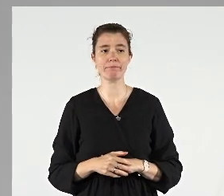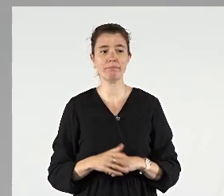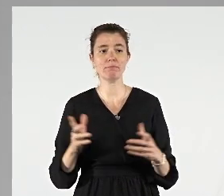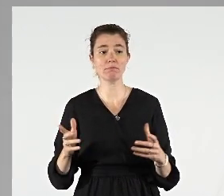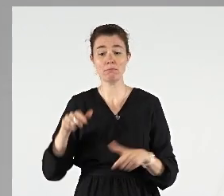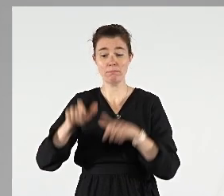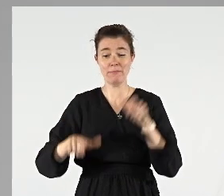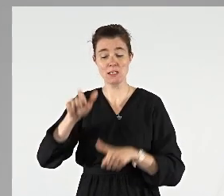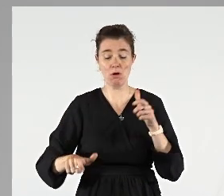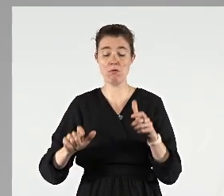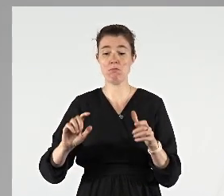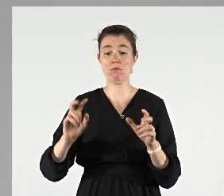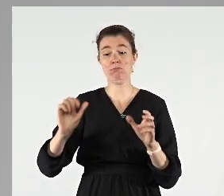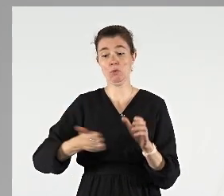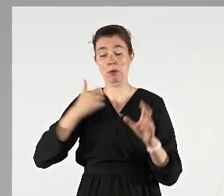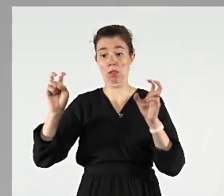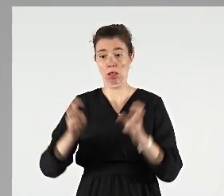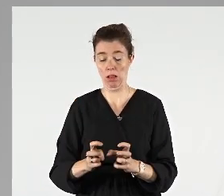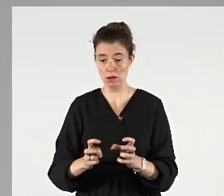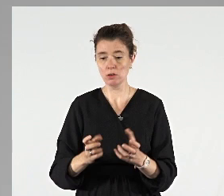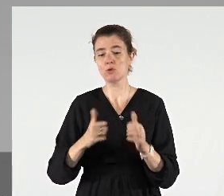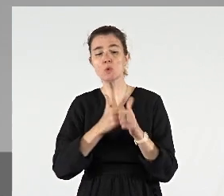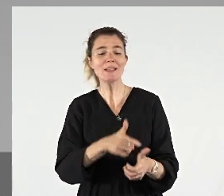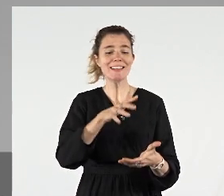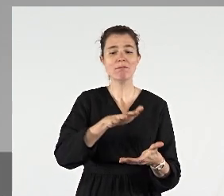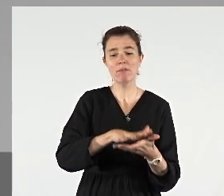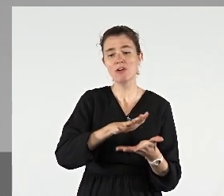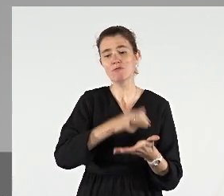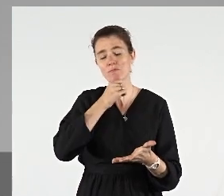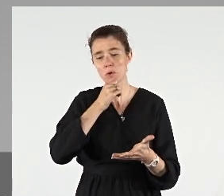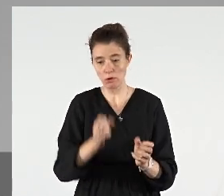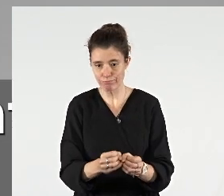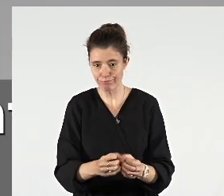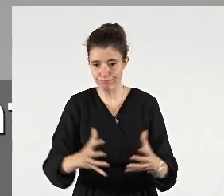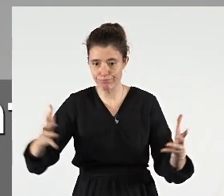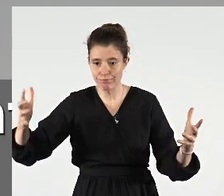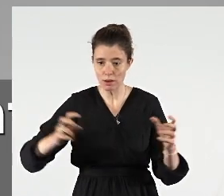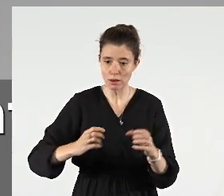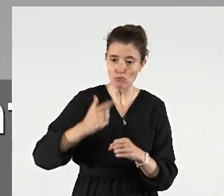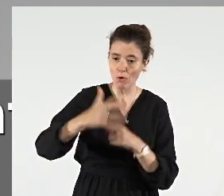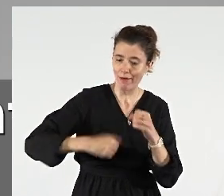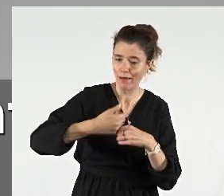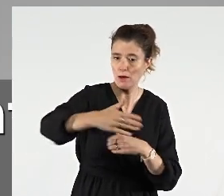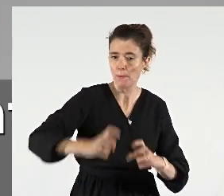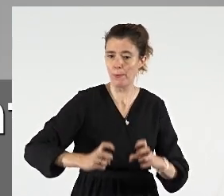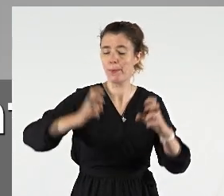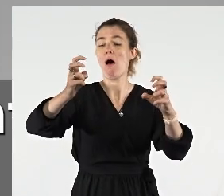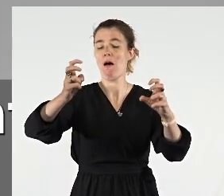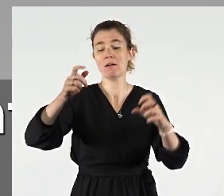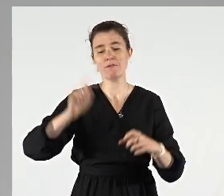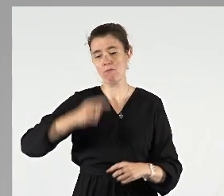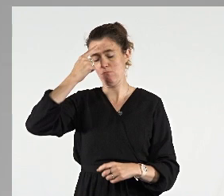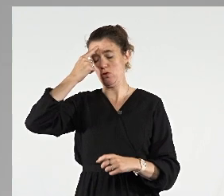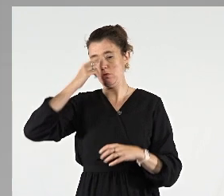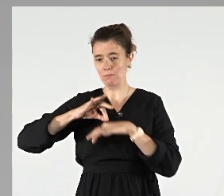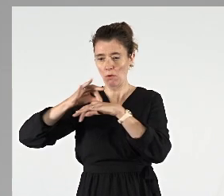perte d'autonomie, notamment en raison de l'âge, va connaître un accroissement conséquent dans les années à venir, il nous faut penser l'accompagnement, la formation,